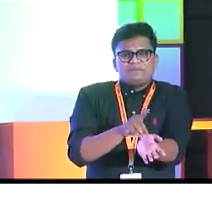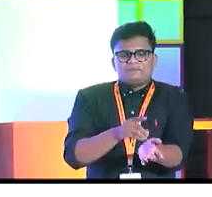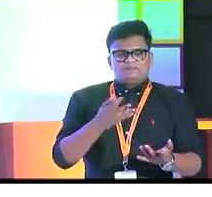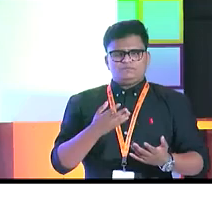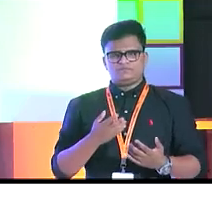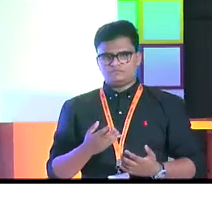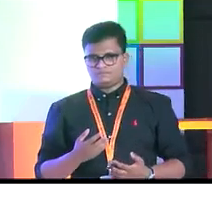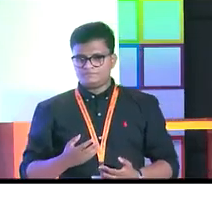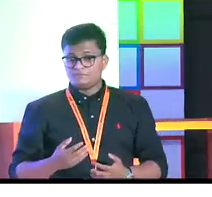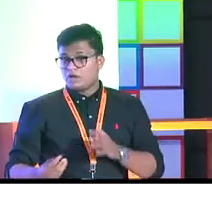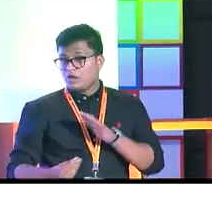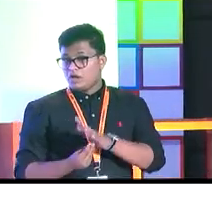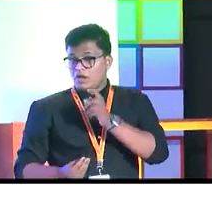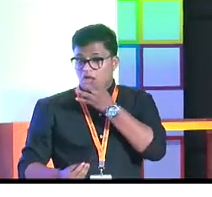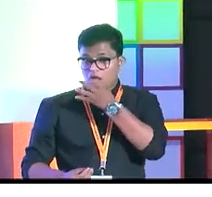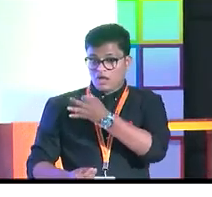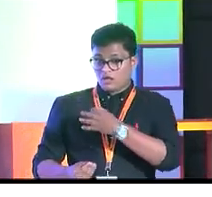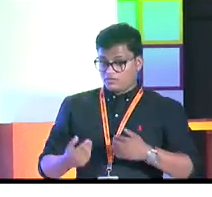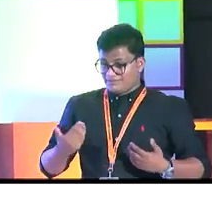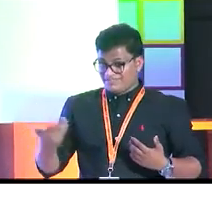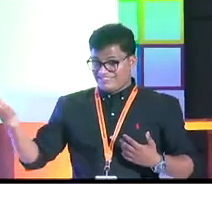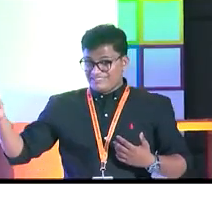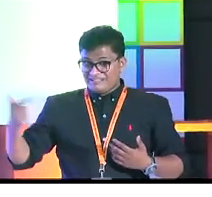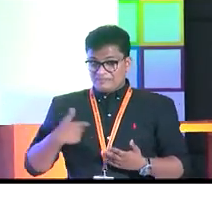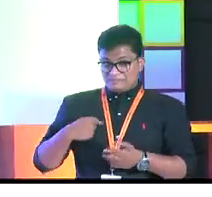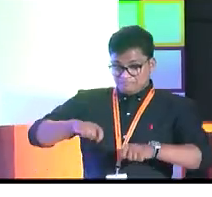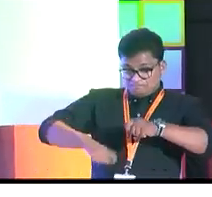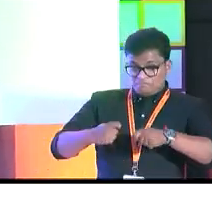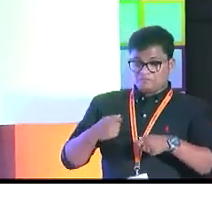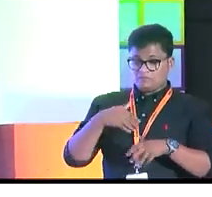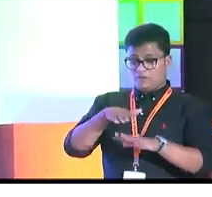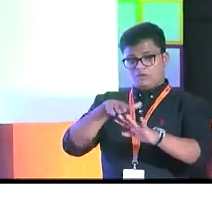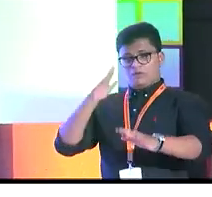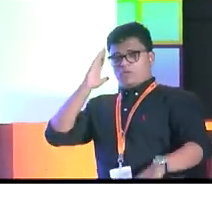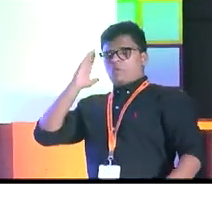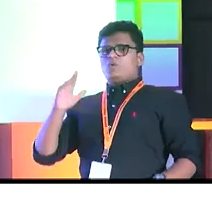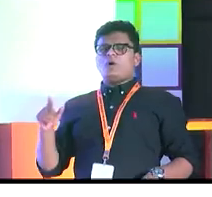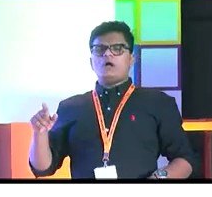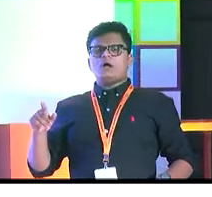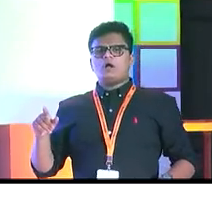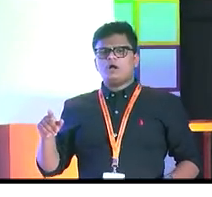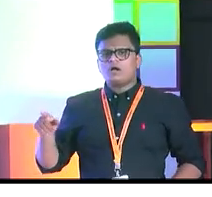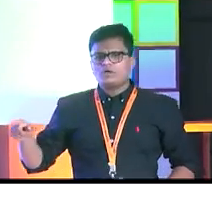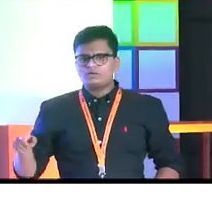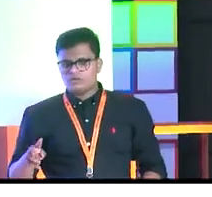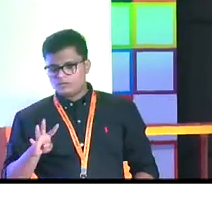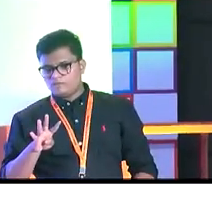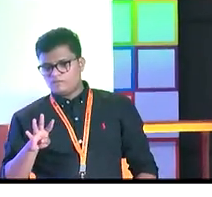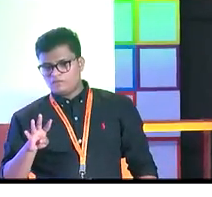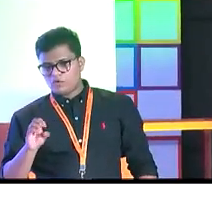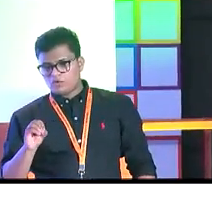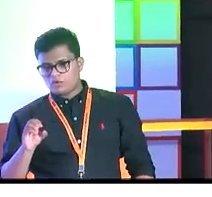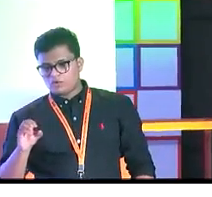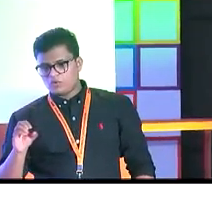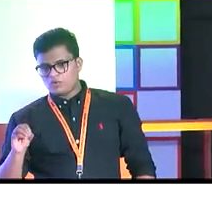ब्राइब मांगी ऑन द डे ऑफ ऑपरेशन व्हेन आई वाज ऑलमोस्ट ऑन द ऑपरेशन टेबल एंड द गाय रियली आस्क्ड यू नो फॉर दैट 400 रुपीस इन